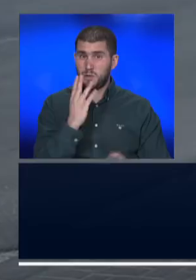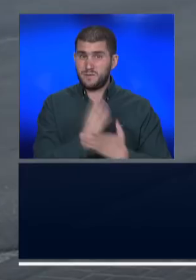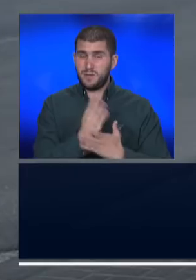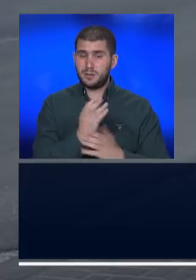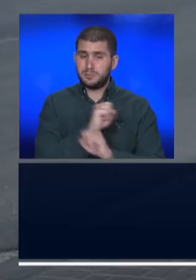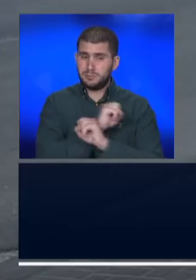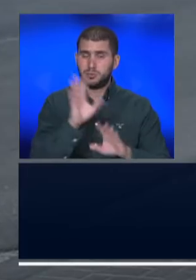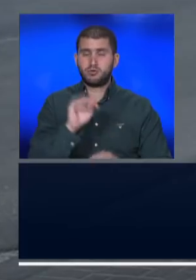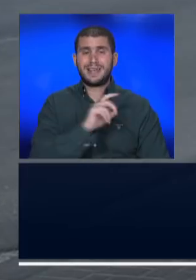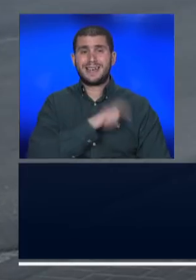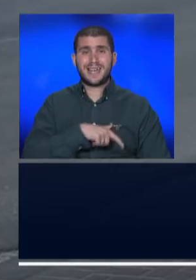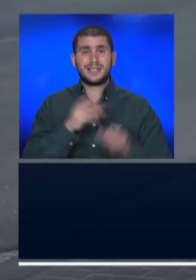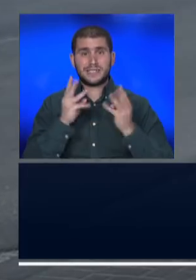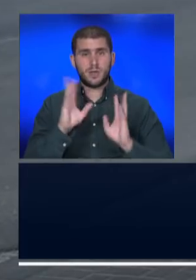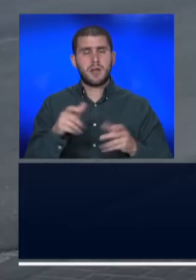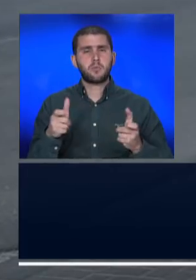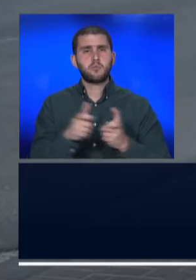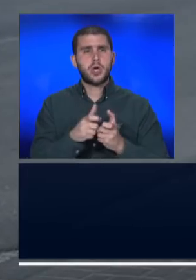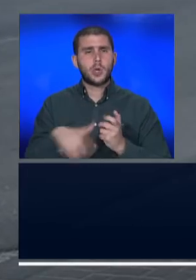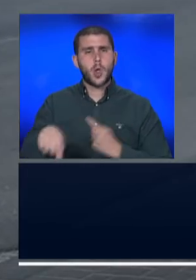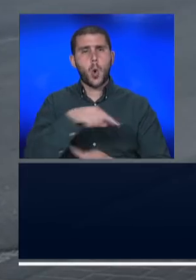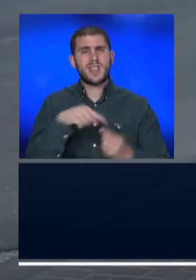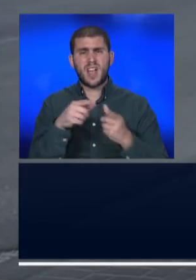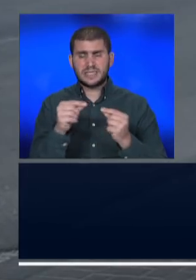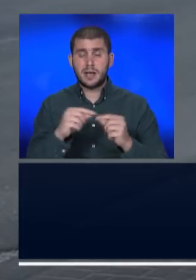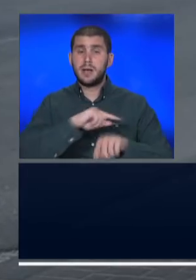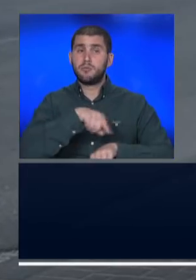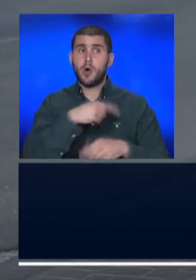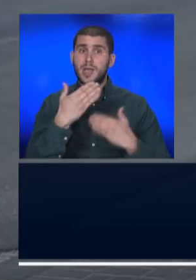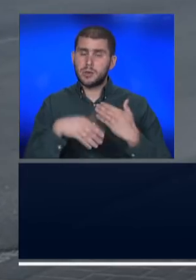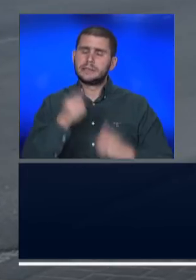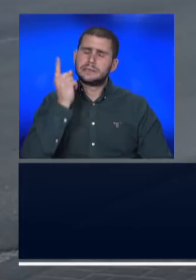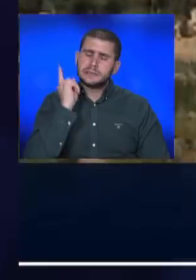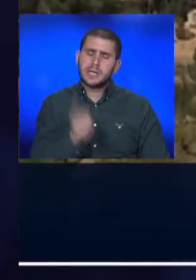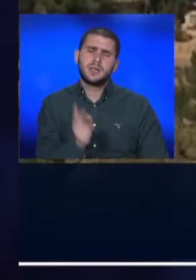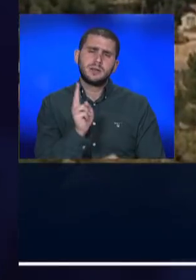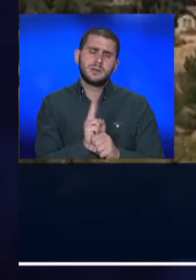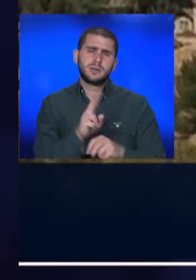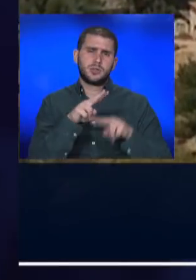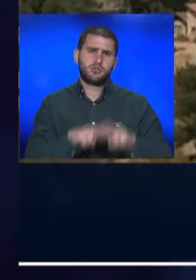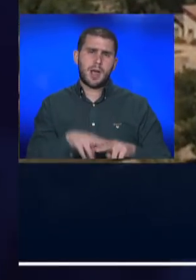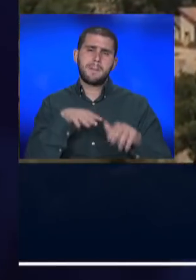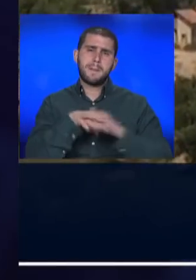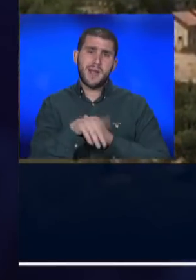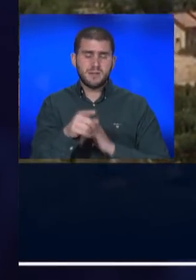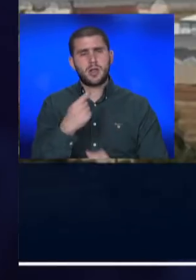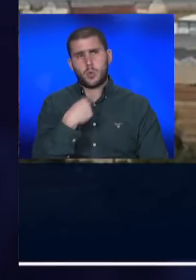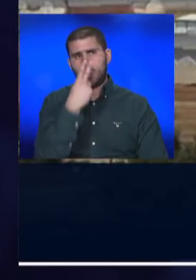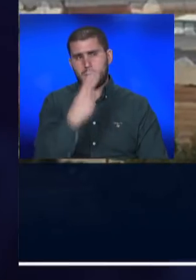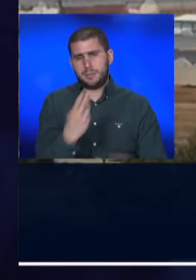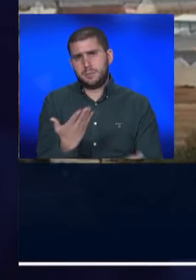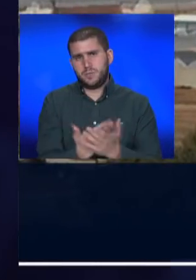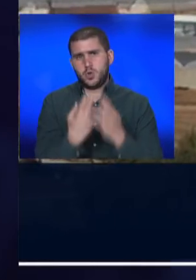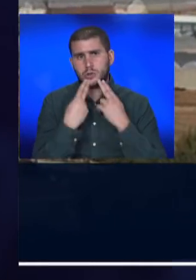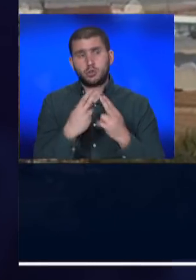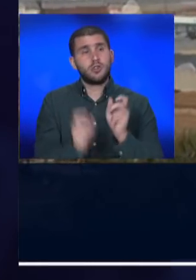גם של המועצות כאן בעוטף. בשעות האלה צריך להישאר בתוך המרחבים המוגנים, ואנחנו רואים את התוצאות כאשר אנשים